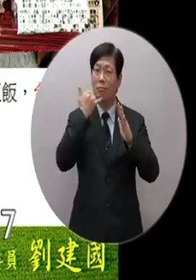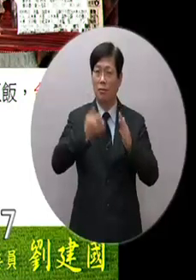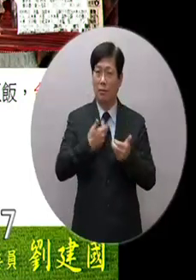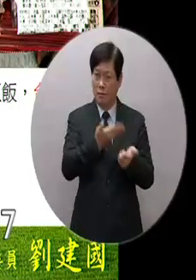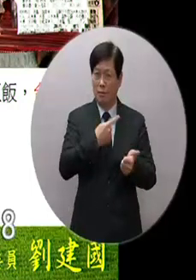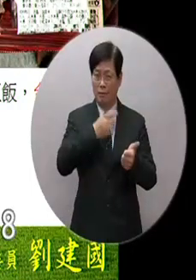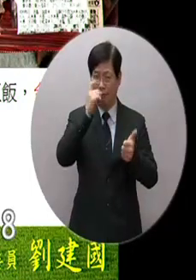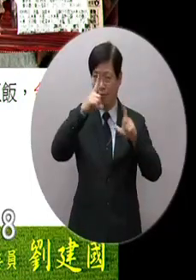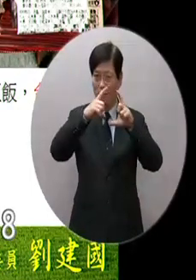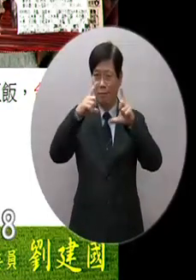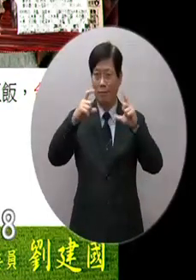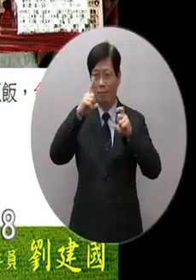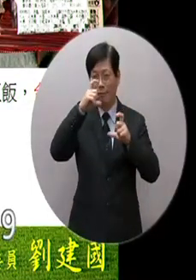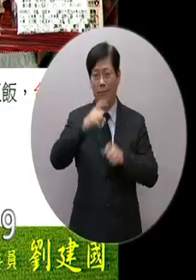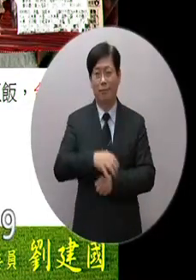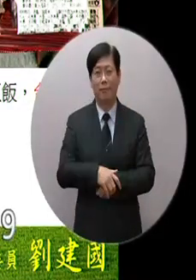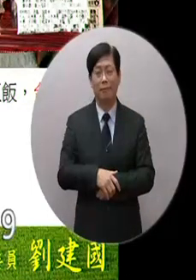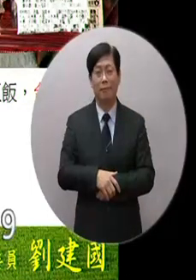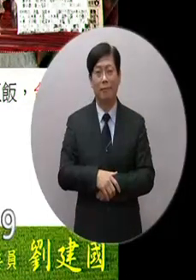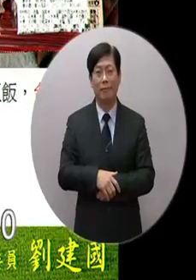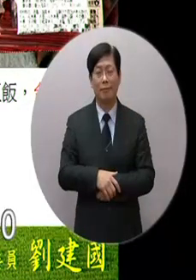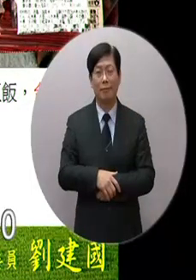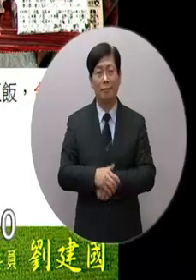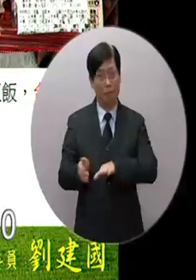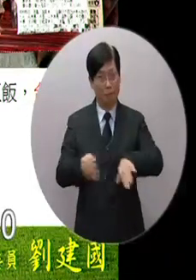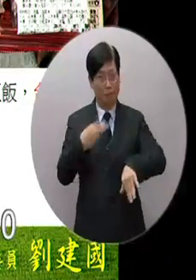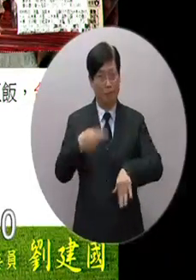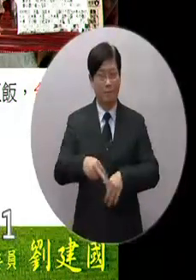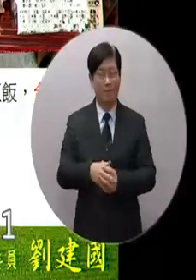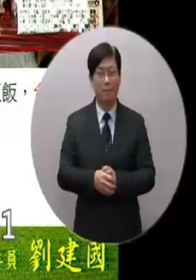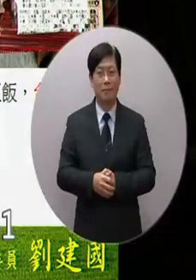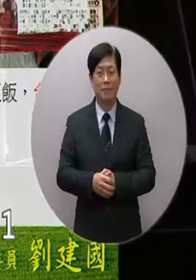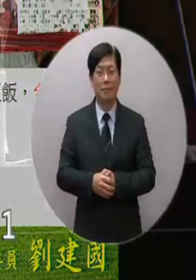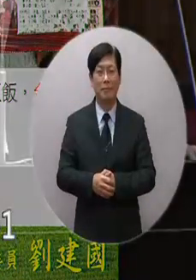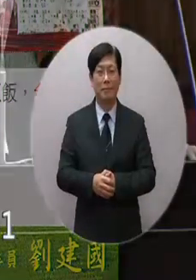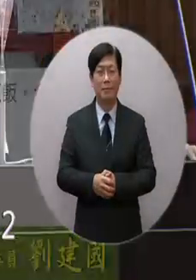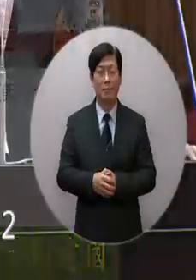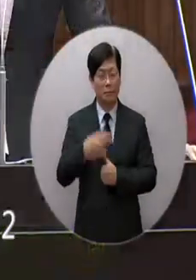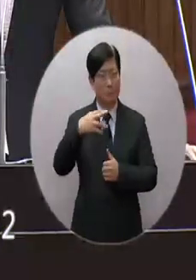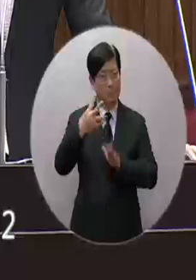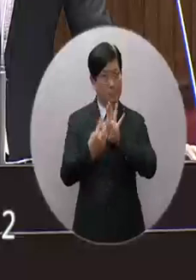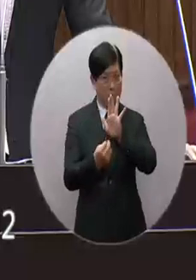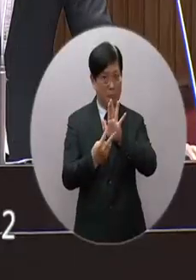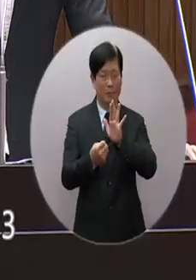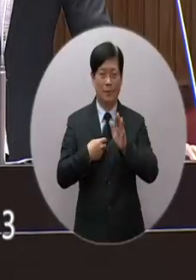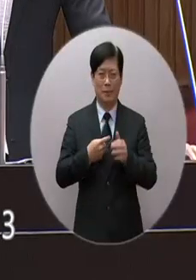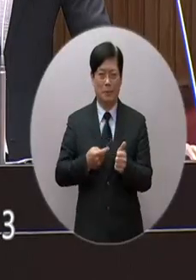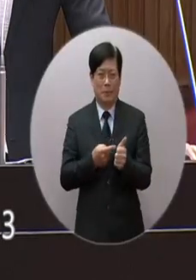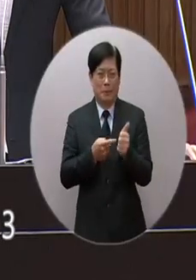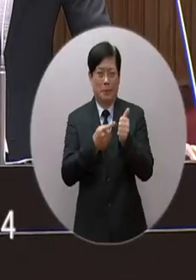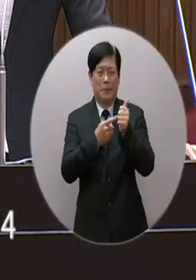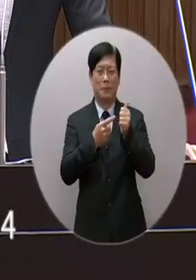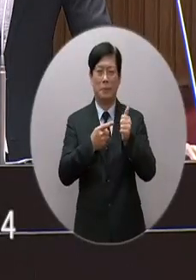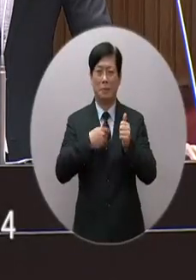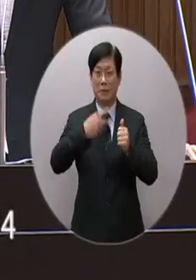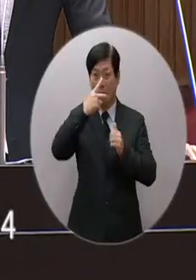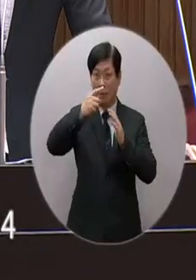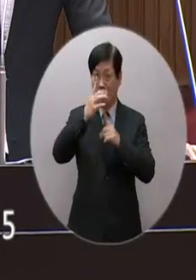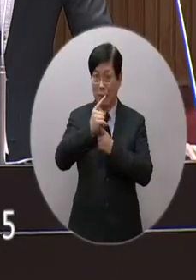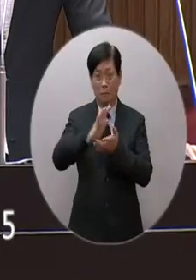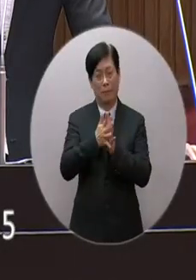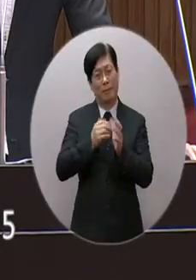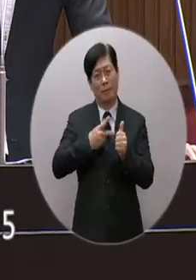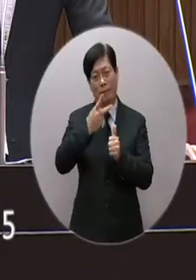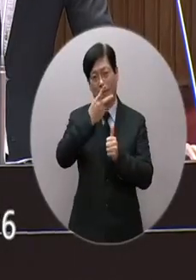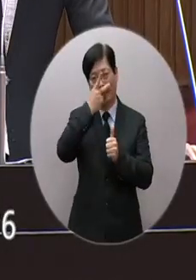我提供的相关的一些图片，哈。然后还讲还有点酸了，哈，就是说赖神变成赖队